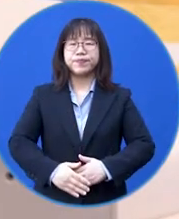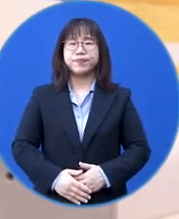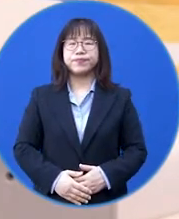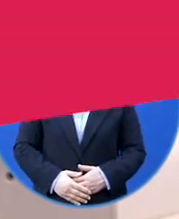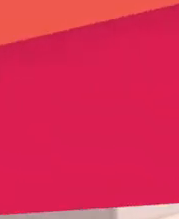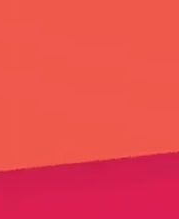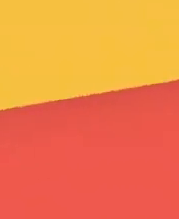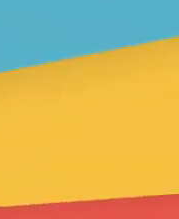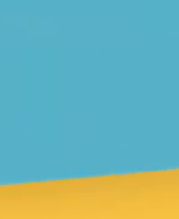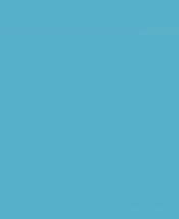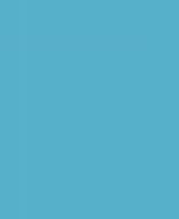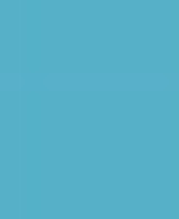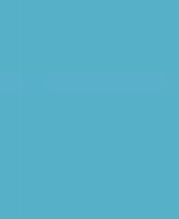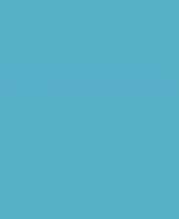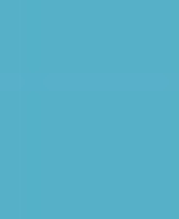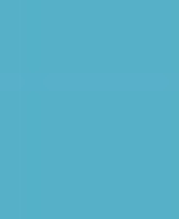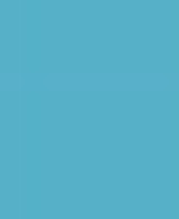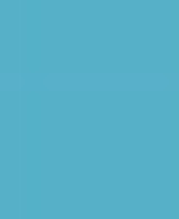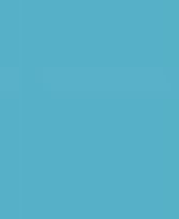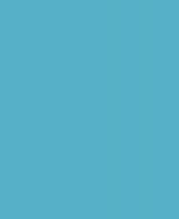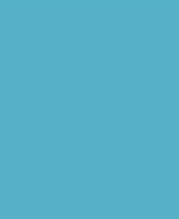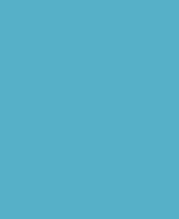됩니다.